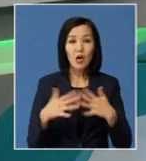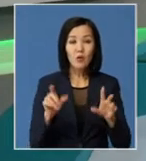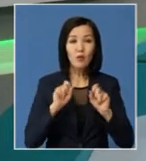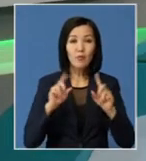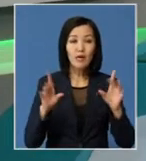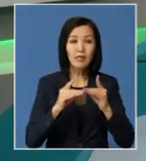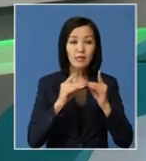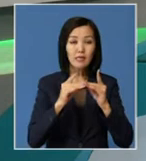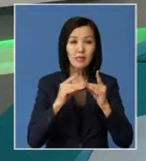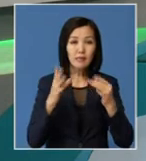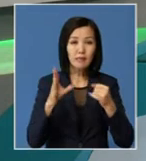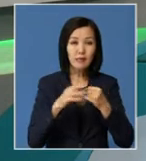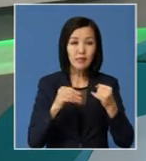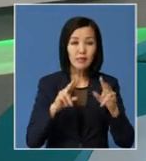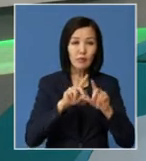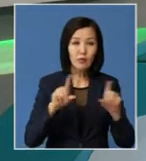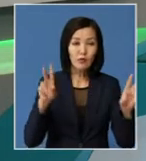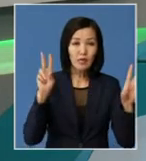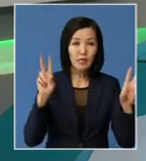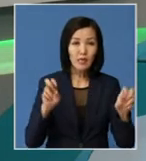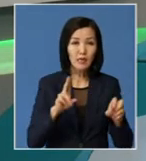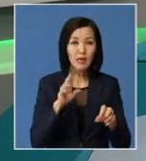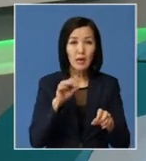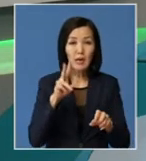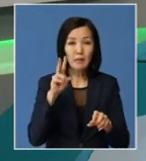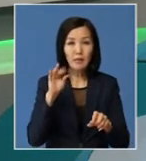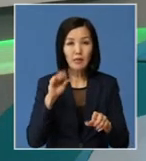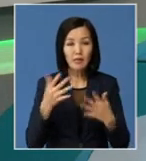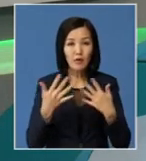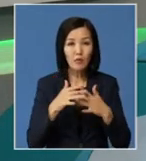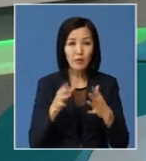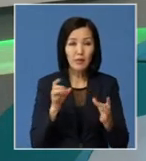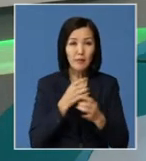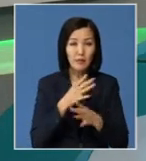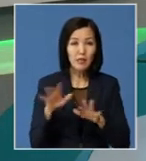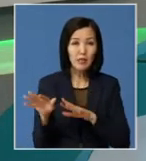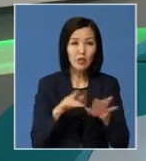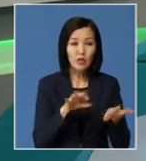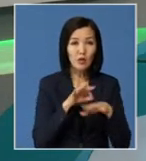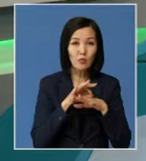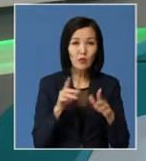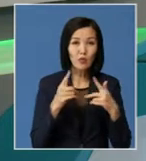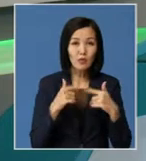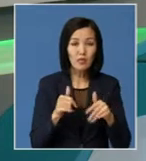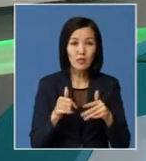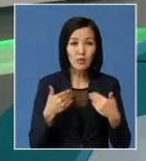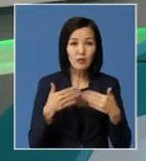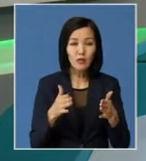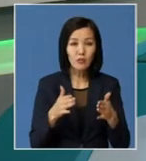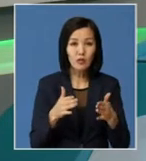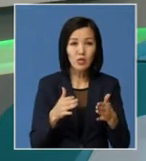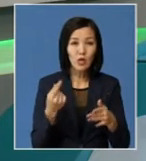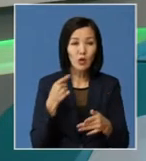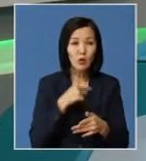Ауылым алтын бесігім, осындай атпен Көксу ауданының Қаблиса елді мекенінде мәдени шара өтті. Ұйымдастырған осы ауылдың түлеп ұшқан